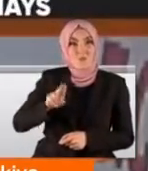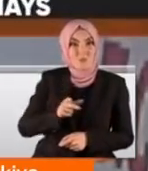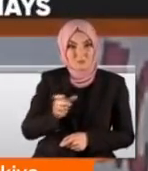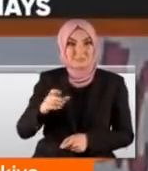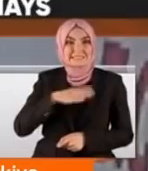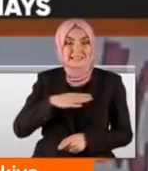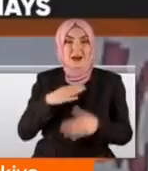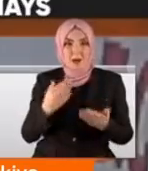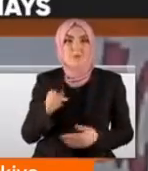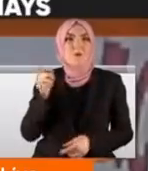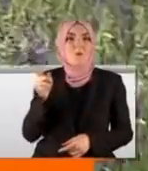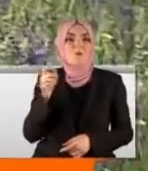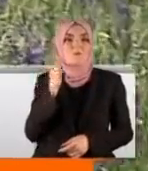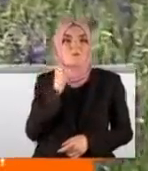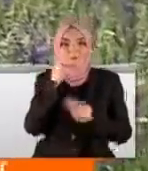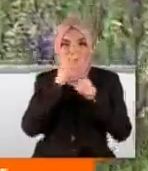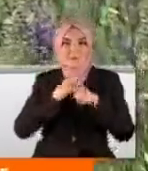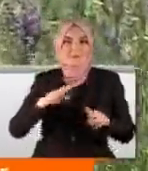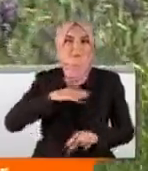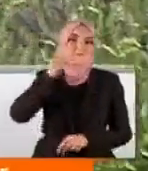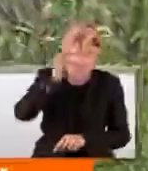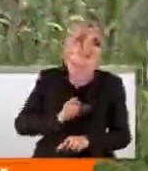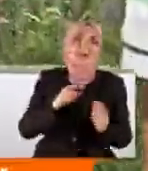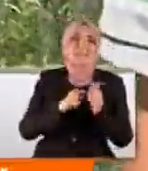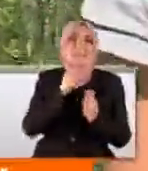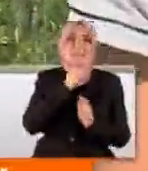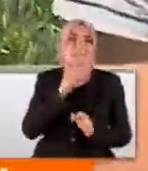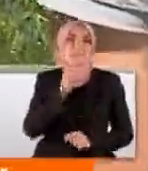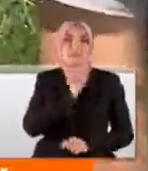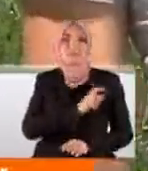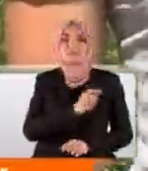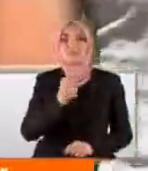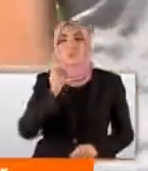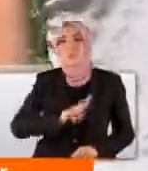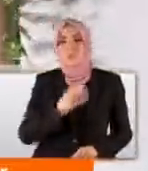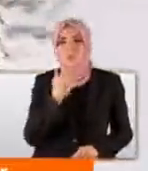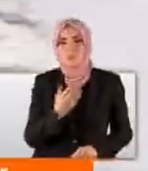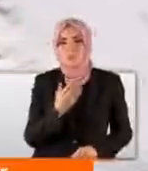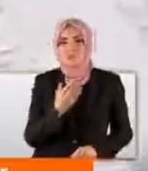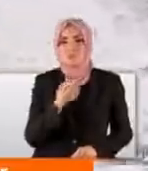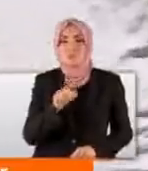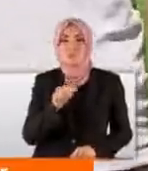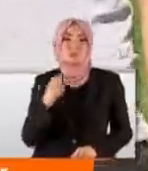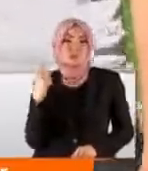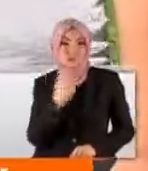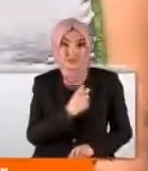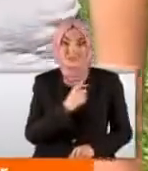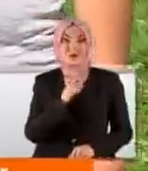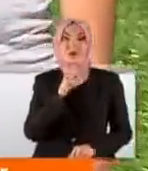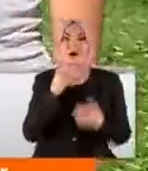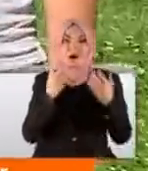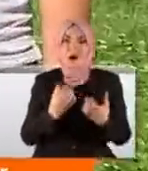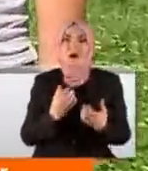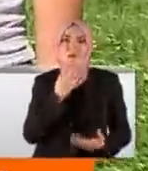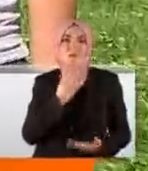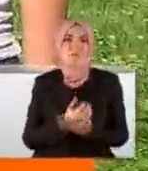yaşındaki Emre Maiş'i öldürmüştü. Akın Kutlu'nun Emre Maiş cinayetinden ağırlaştırılmış müebbet cezası almasının ardından Ozan Tekcan